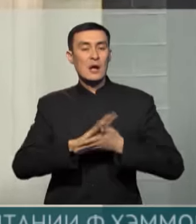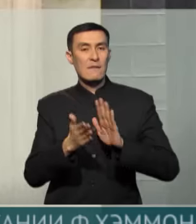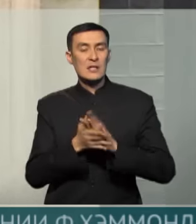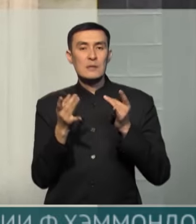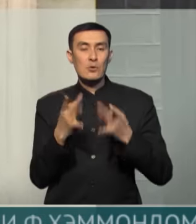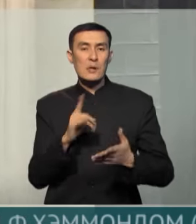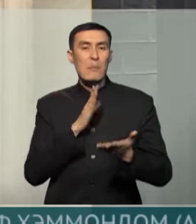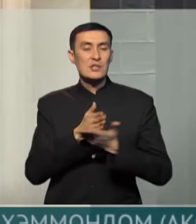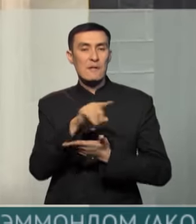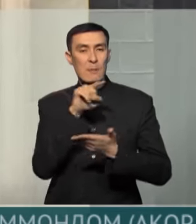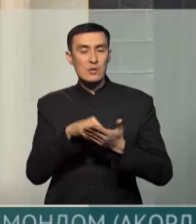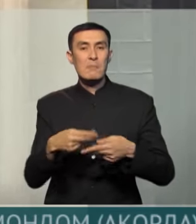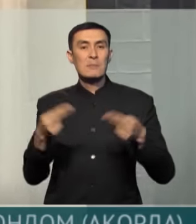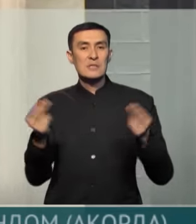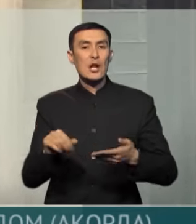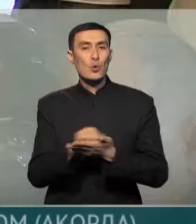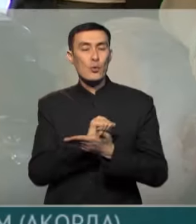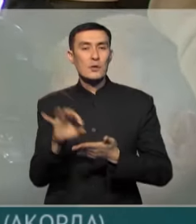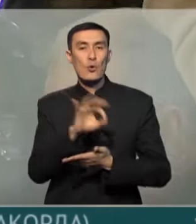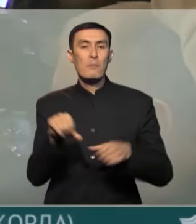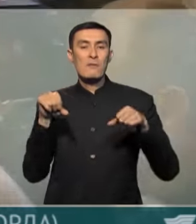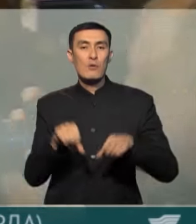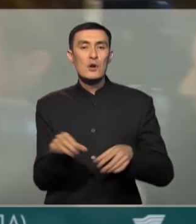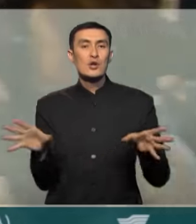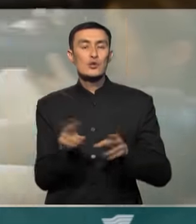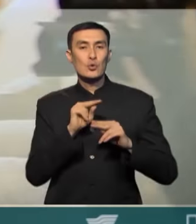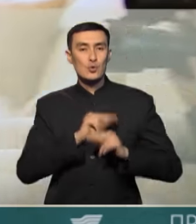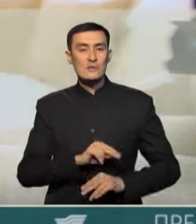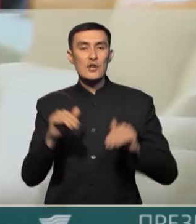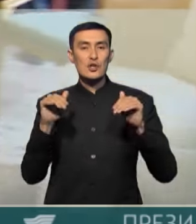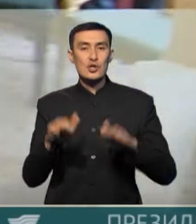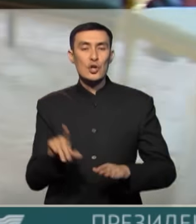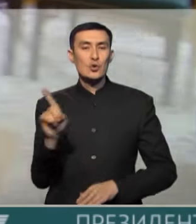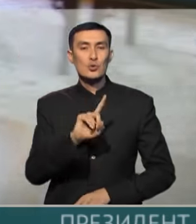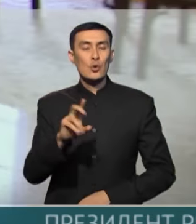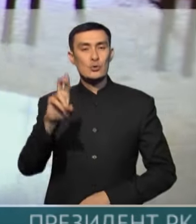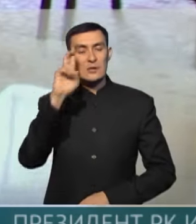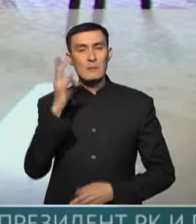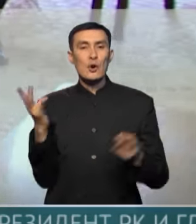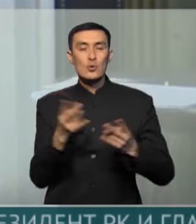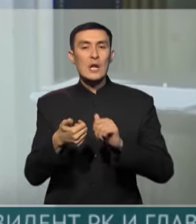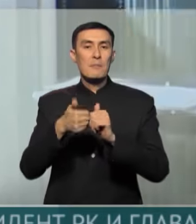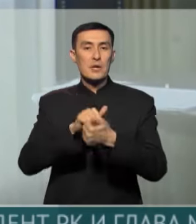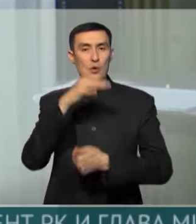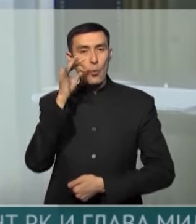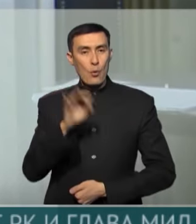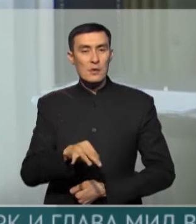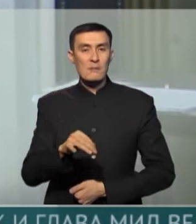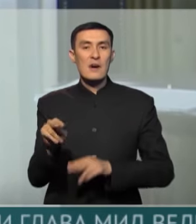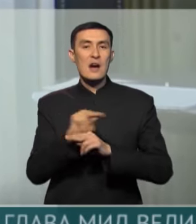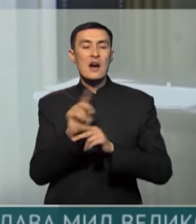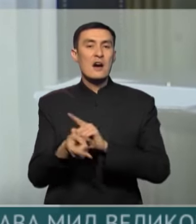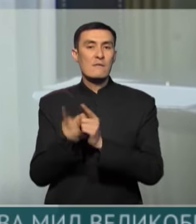политические вопросы, но и подписали документ о правовом сотрудничестве и решили, что странам пора обменяться опытом в реформах